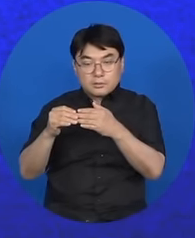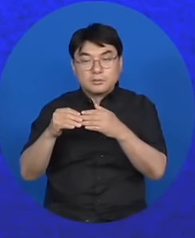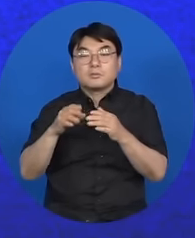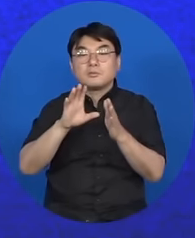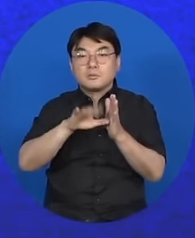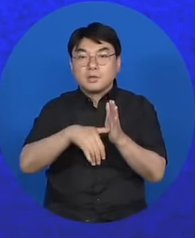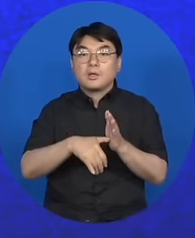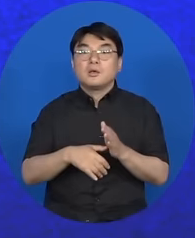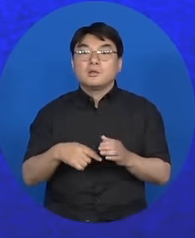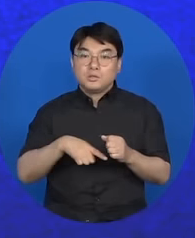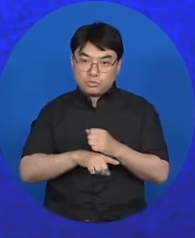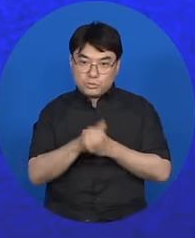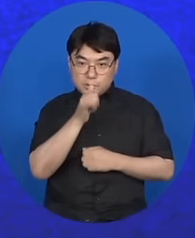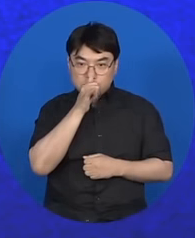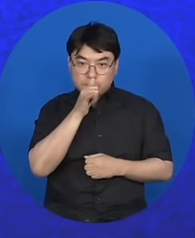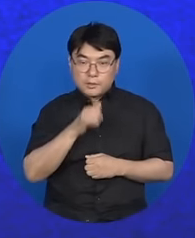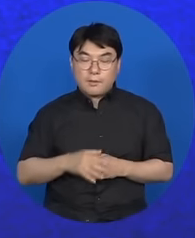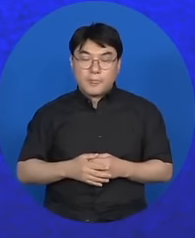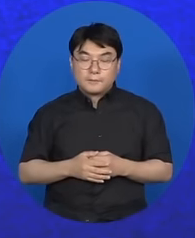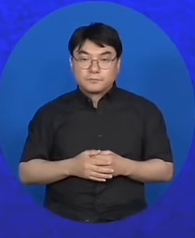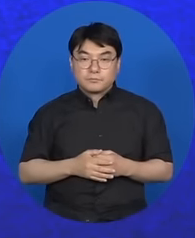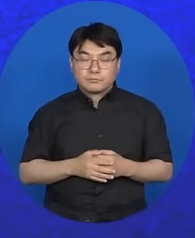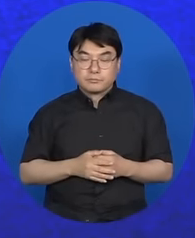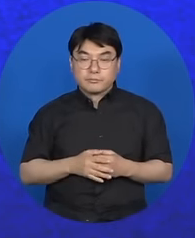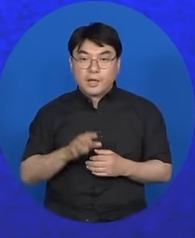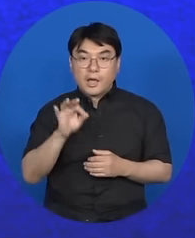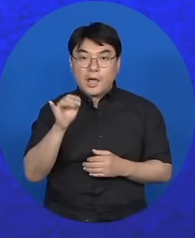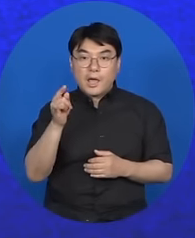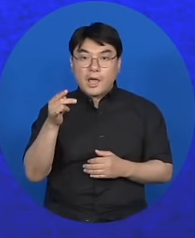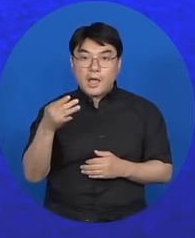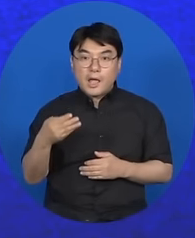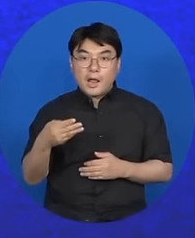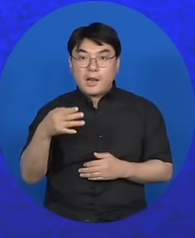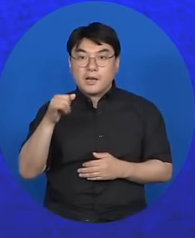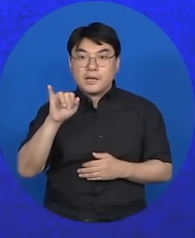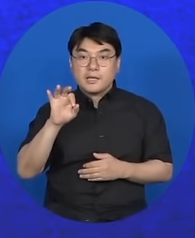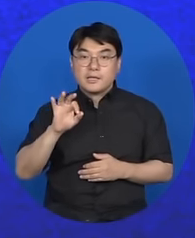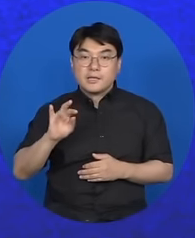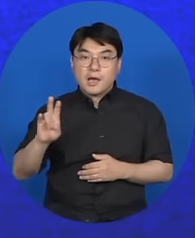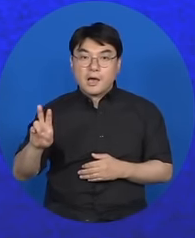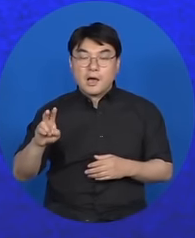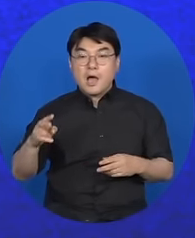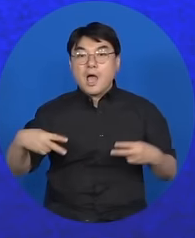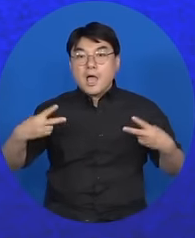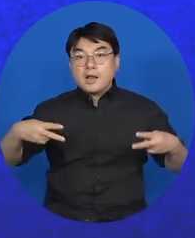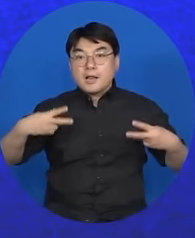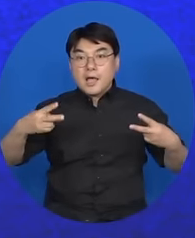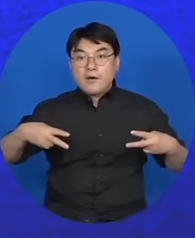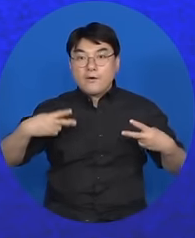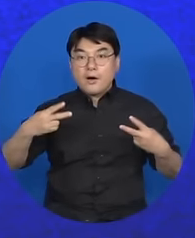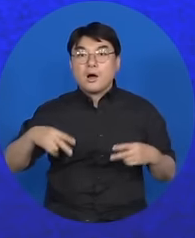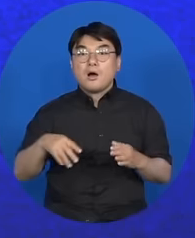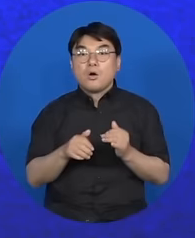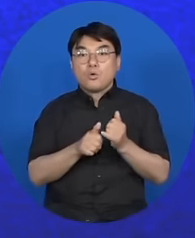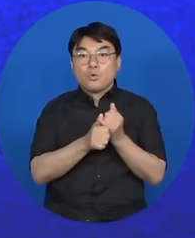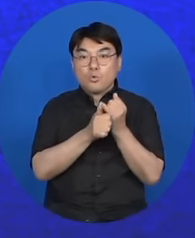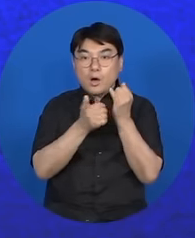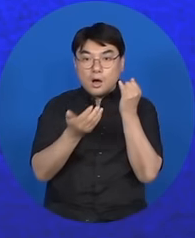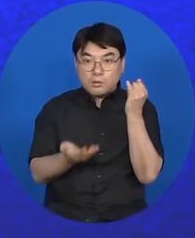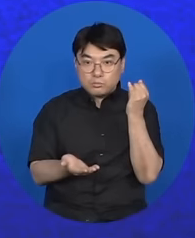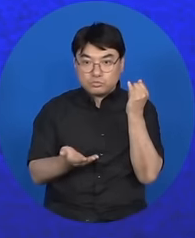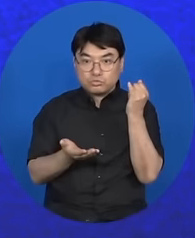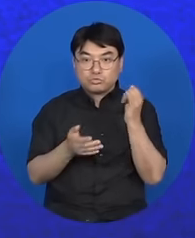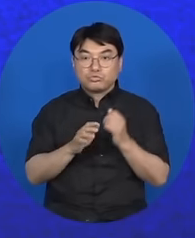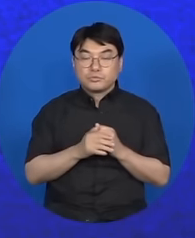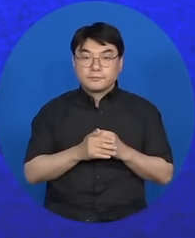있습니다. 엘리야와 사르밧 과부예요. 하나님께서 어느 날 엘리야에게 말씀을 하세요. 엘리야야, 일어나서 너 시돈 지방에